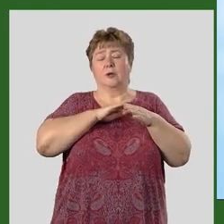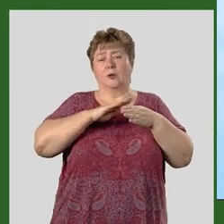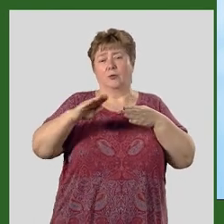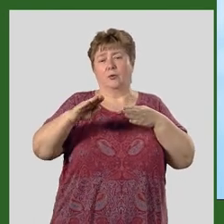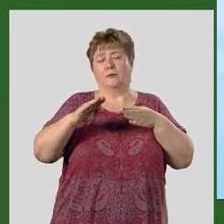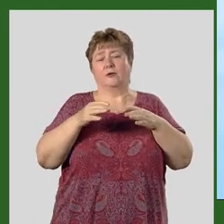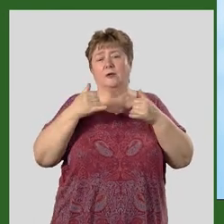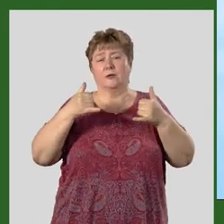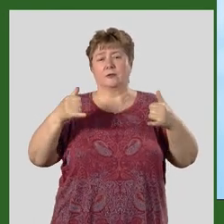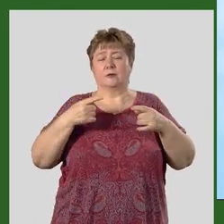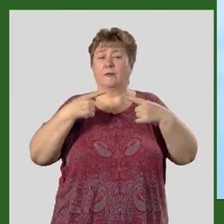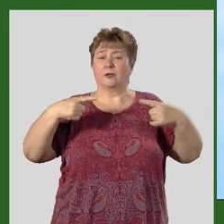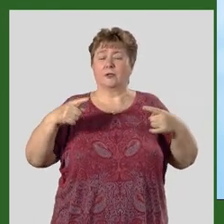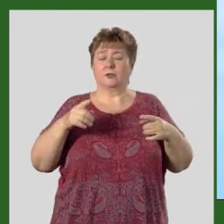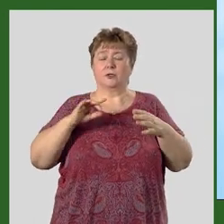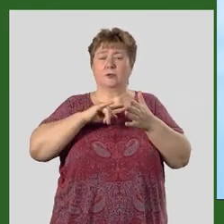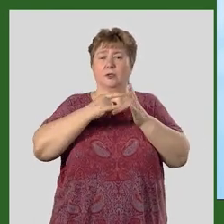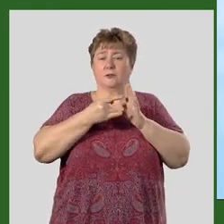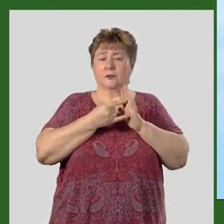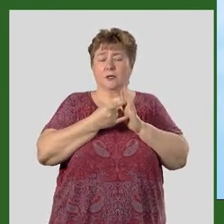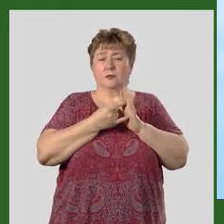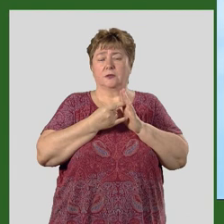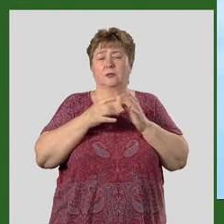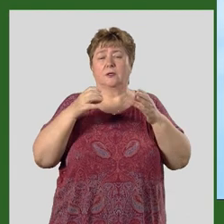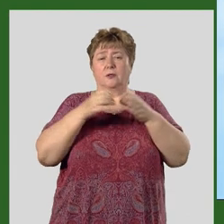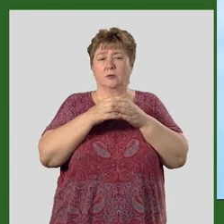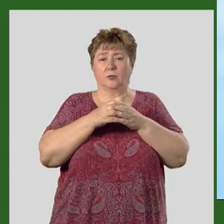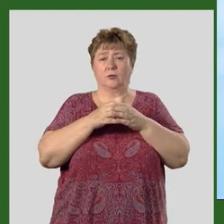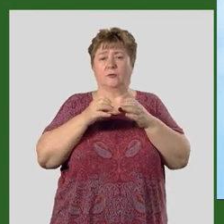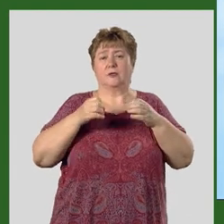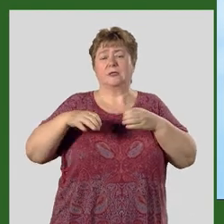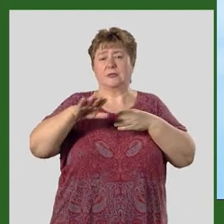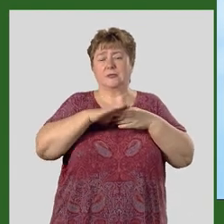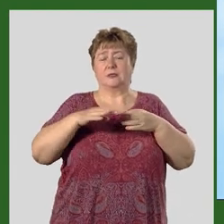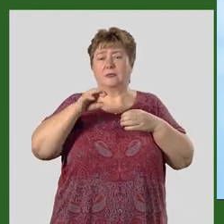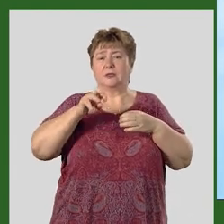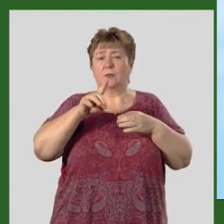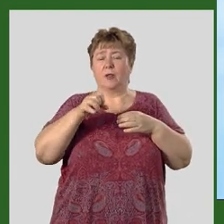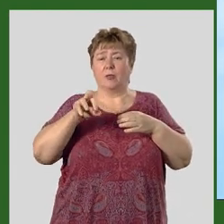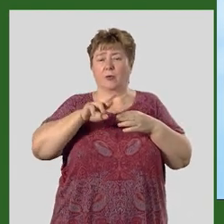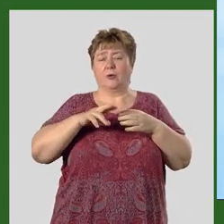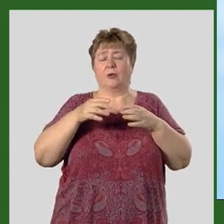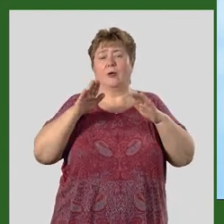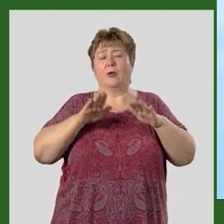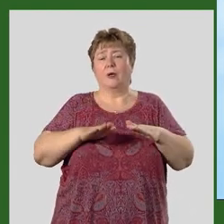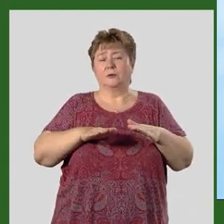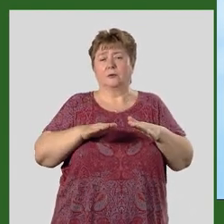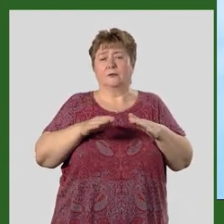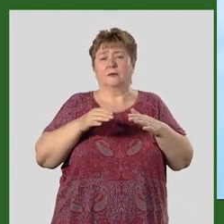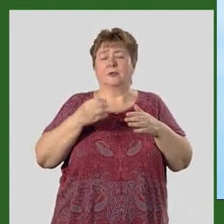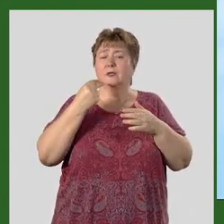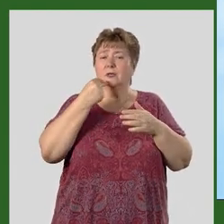развития. В отличие от классификации, группировки стран, типология основывается